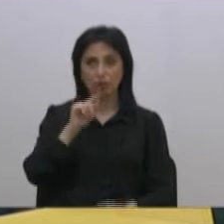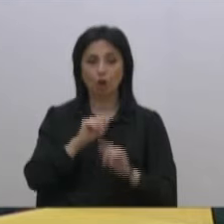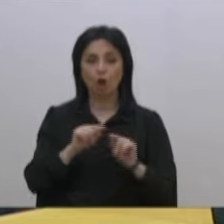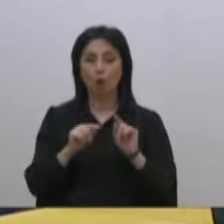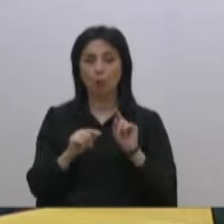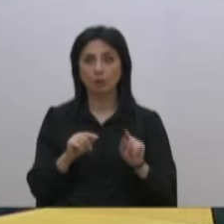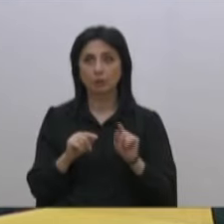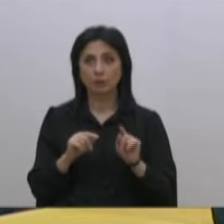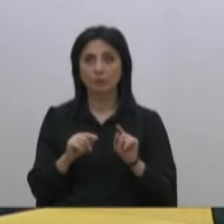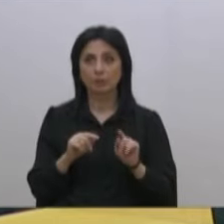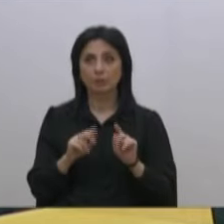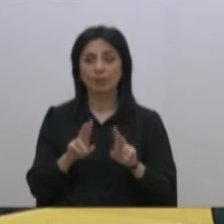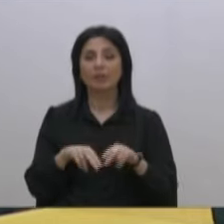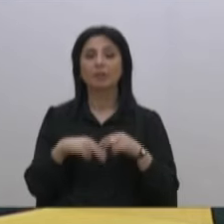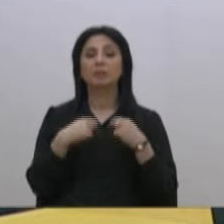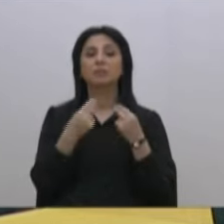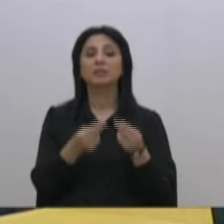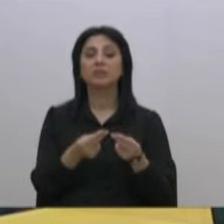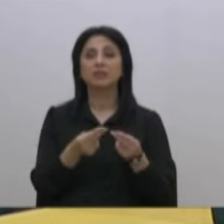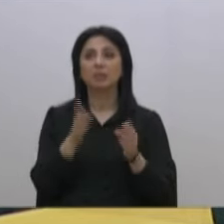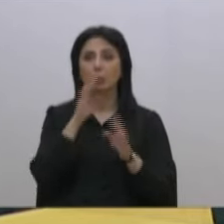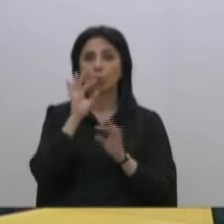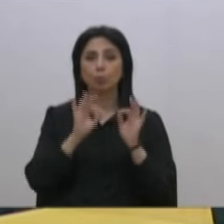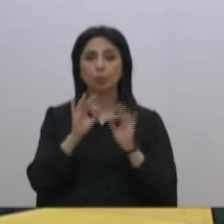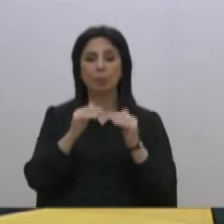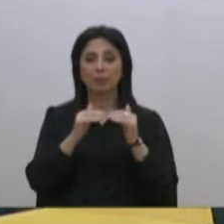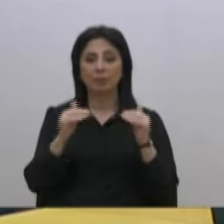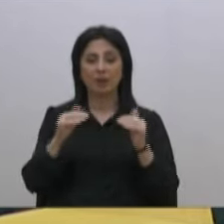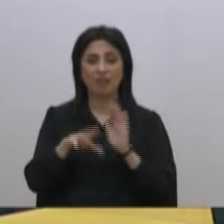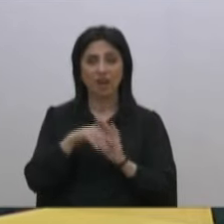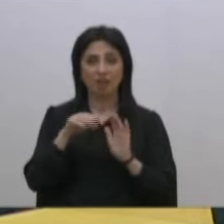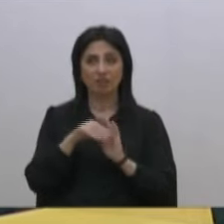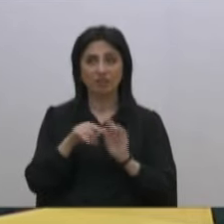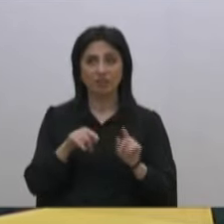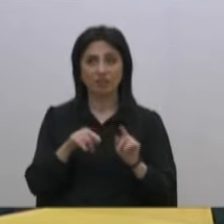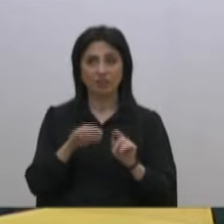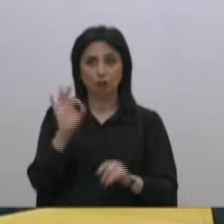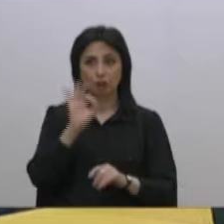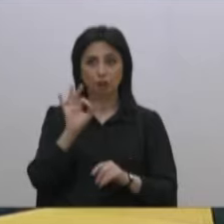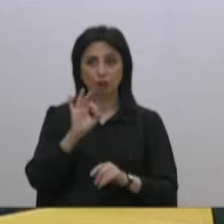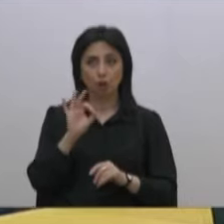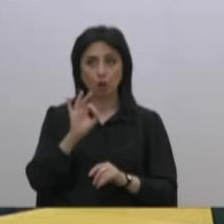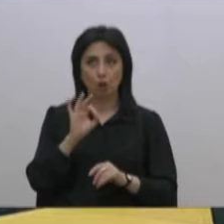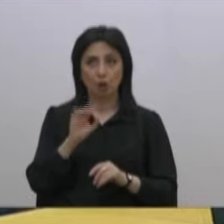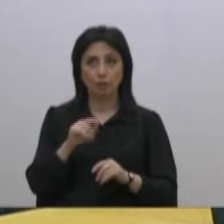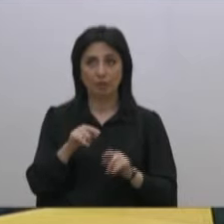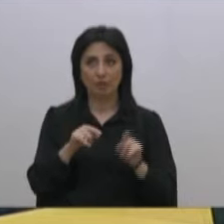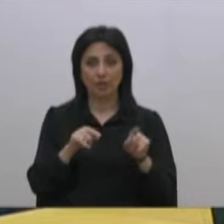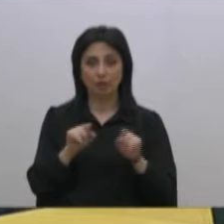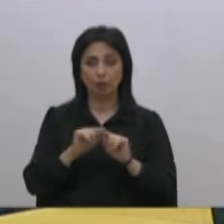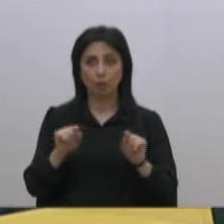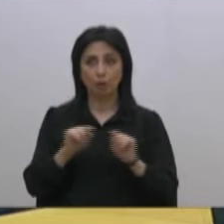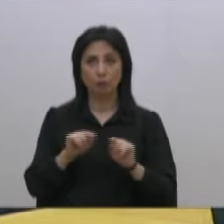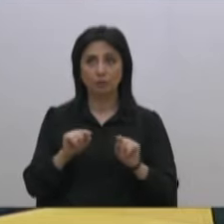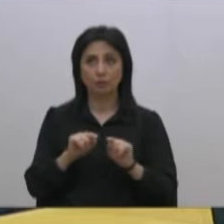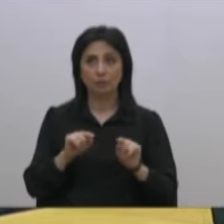ოპოზიციას მისცა ბუნებრივი ბარიერი არჩევნებში, პრაქტიკულად 0%-იანი ბარიერი, იმიტომ რომ ეს